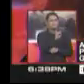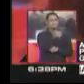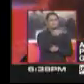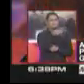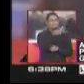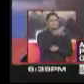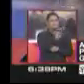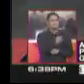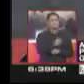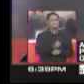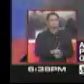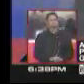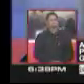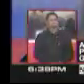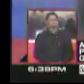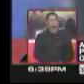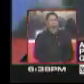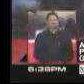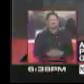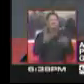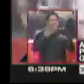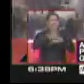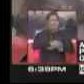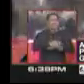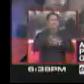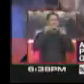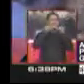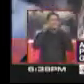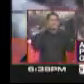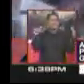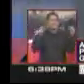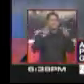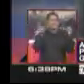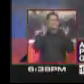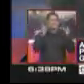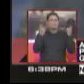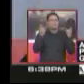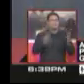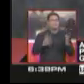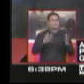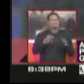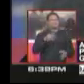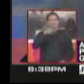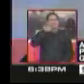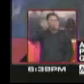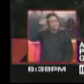Philip Phillips! Matapos ideklarang winner ng American Idol Season 11,